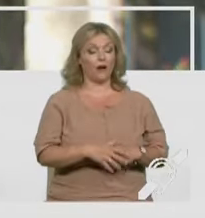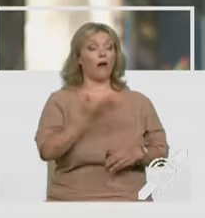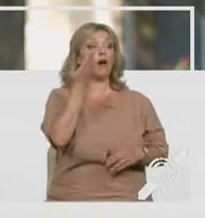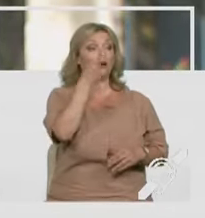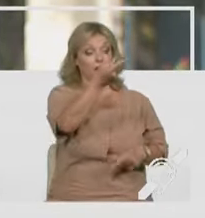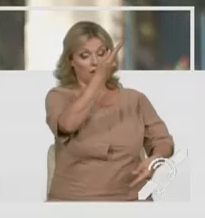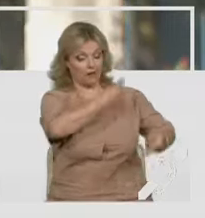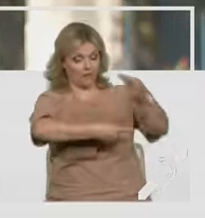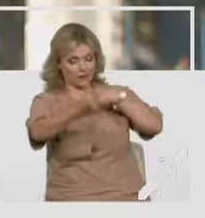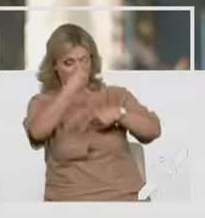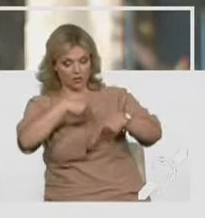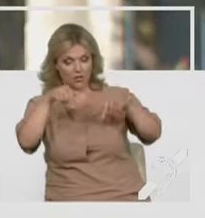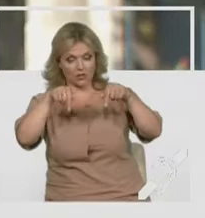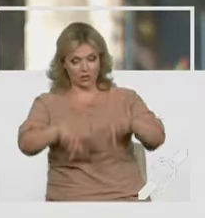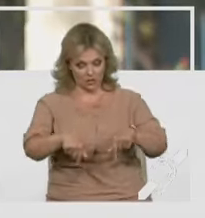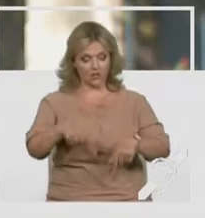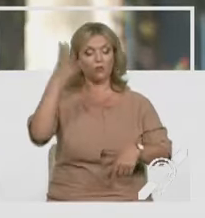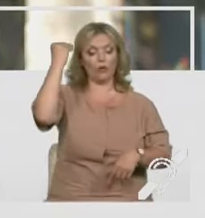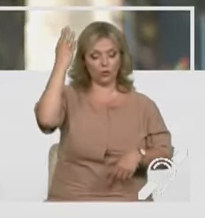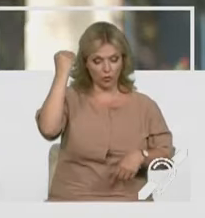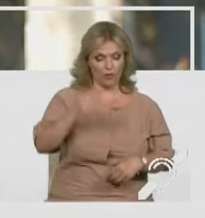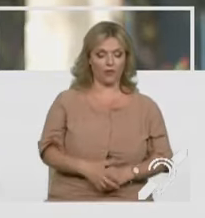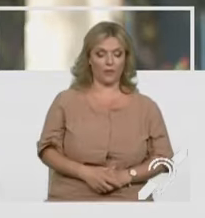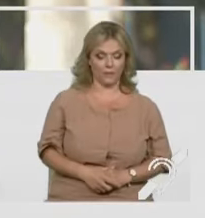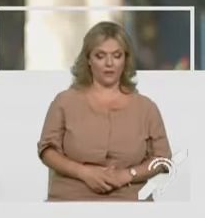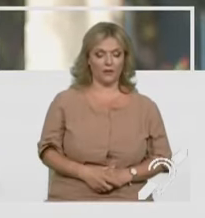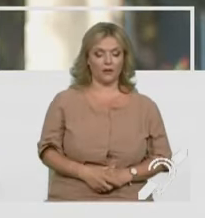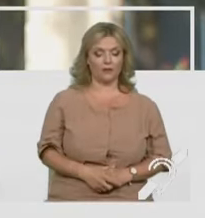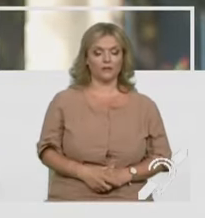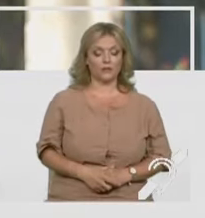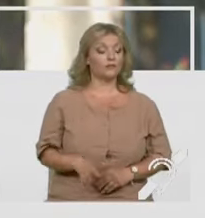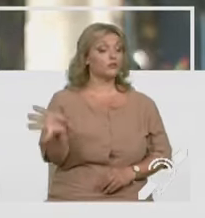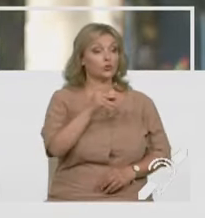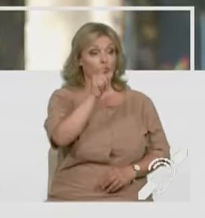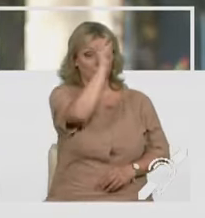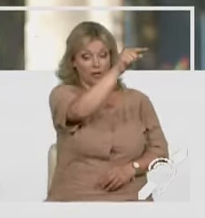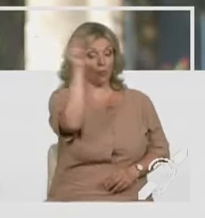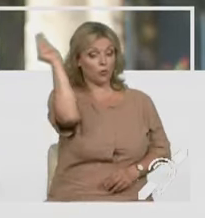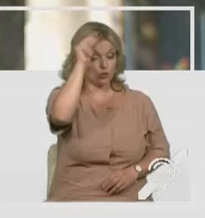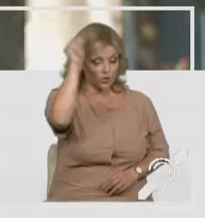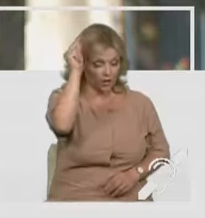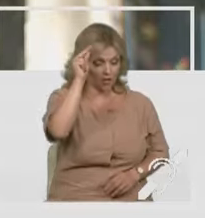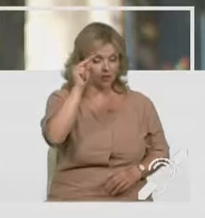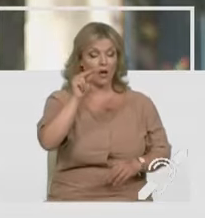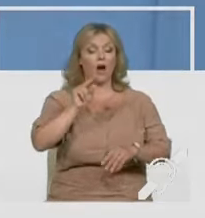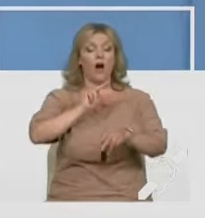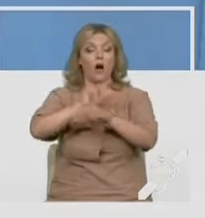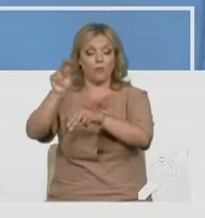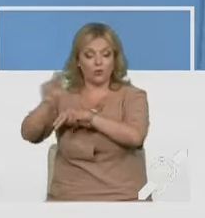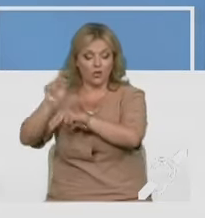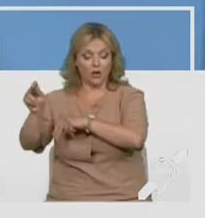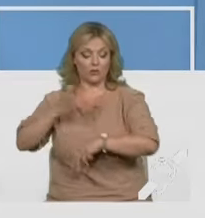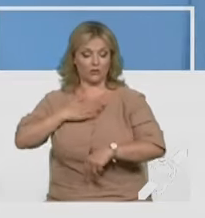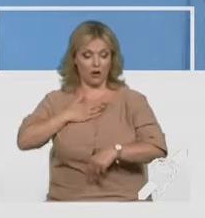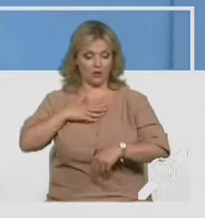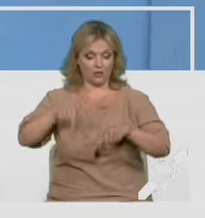revenirea în Armata Republicii Moldova, să valorifice tot ce au învățat acolo, toate programele, domeniul în